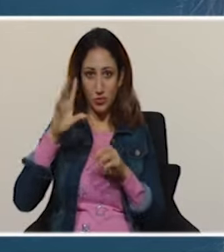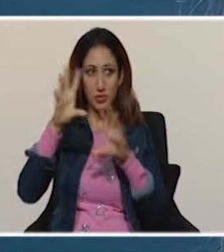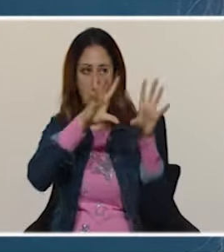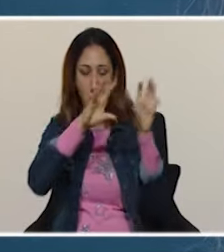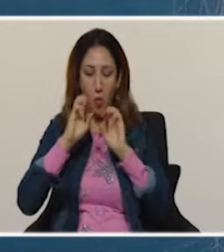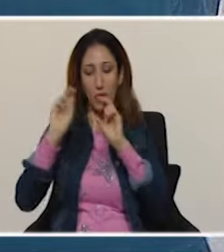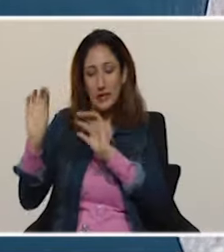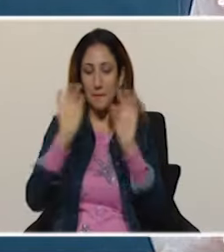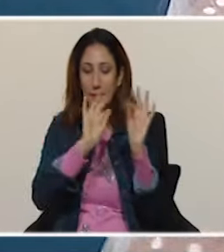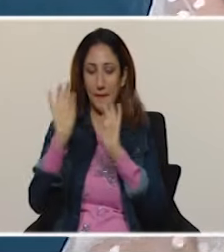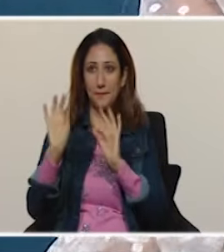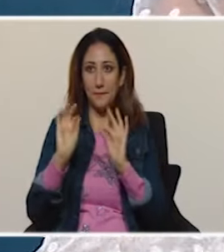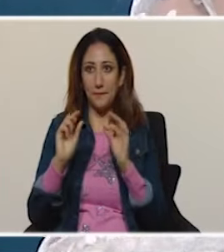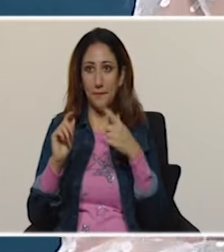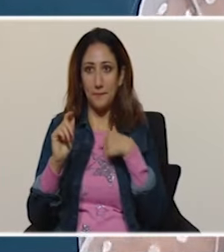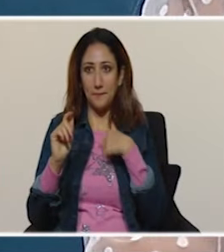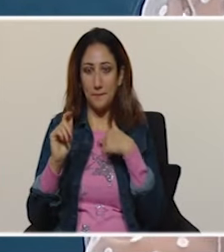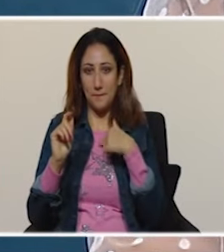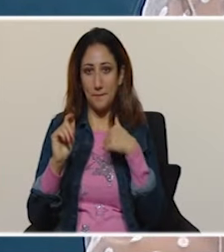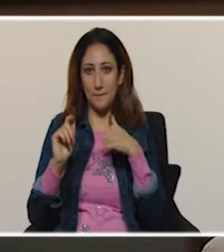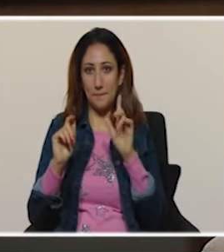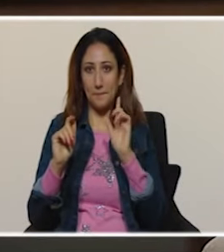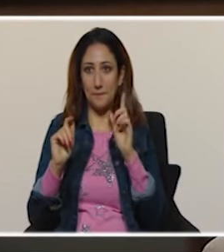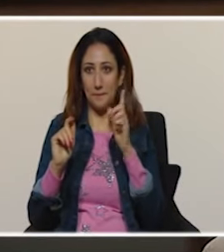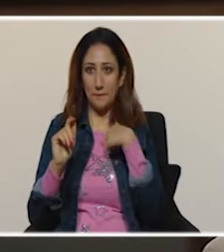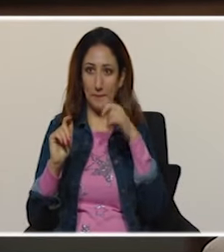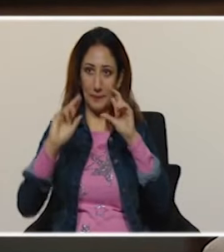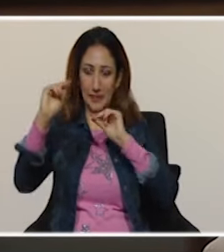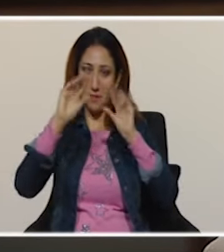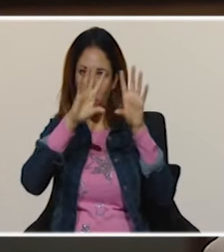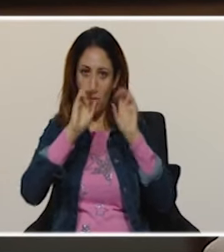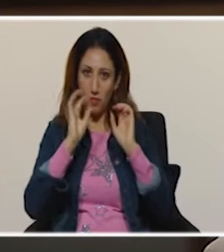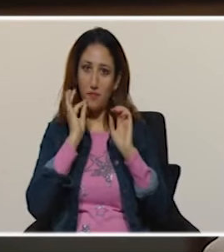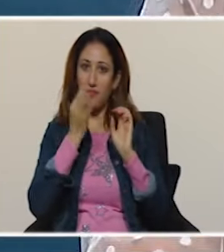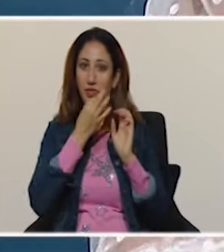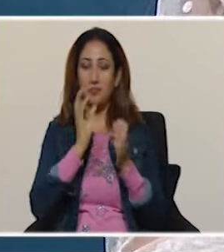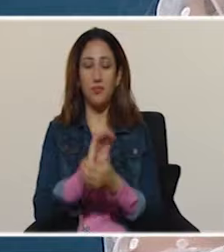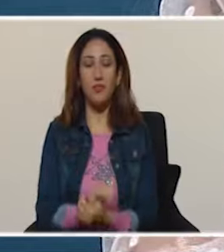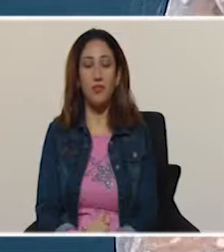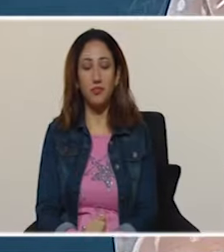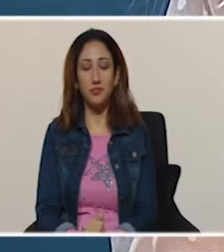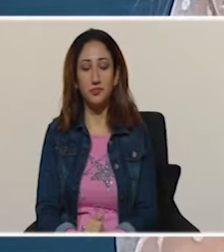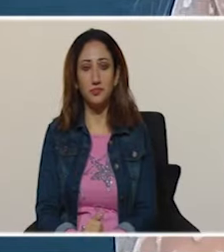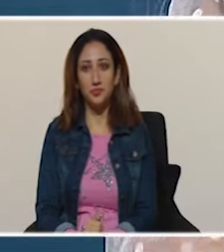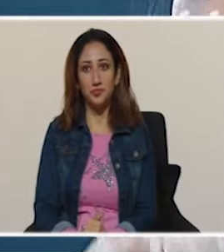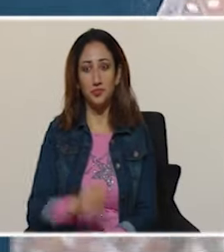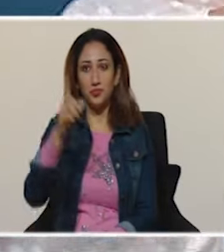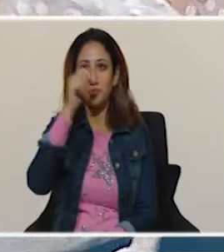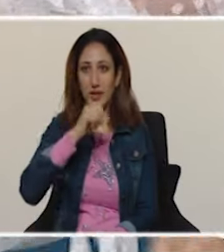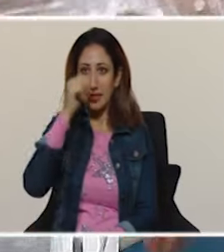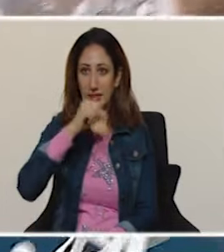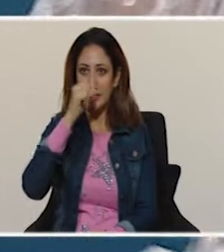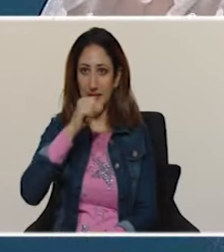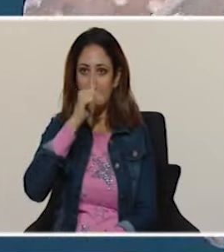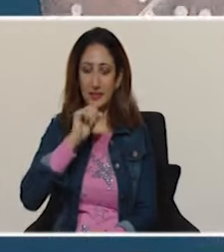حمام وأنا أكون التلميذة الخيبانة لو سمحت، وهاخدك في رحلة مع